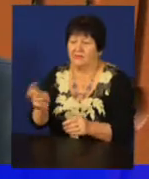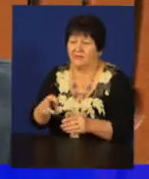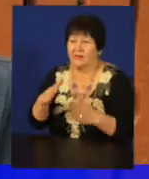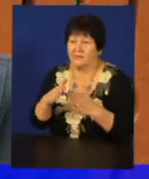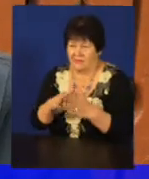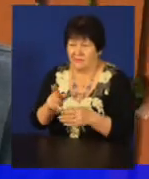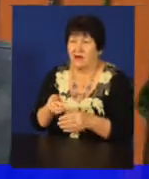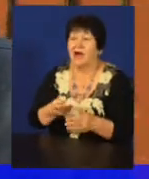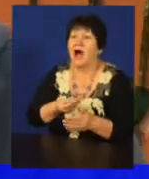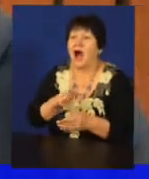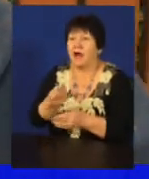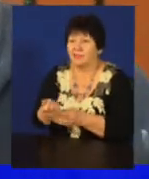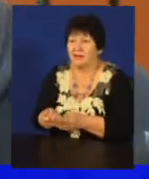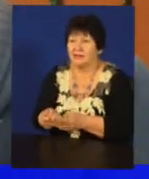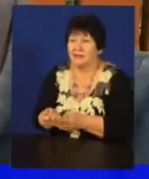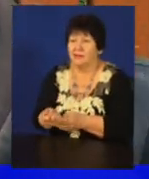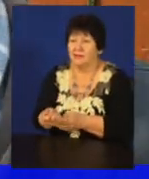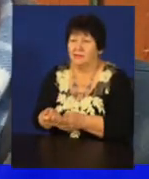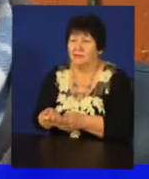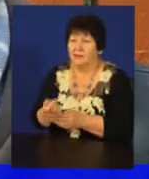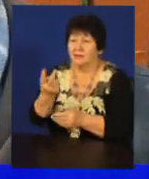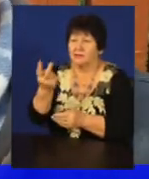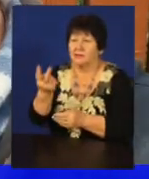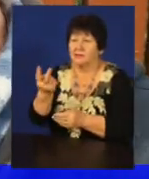mai. A, contribuție, da? Și cât ați dat?